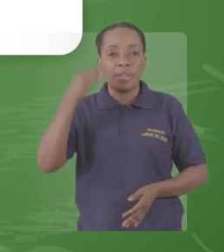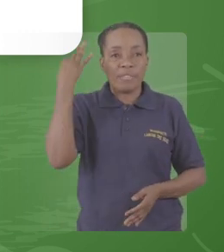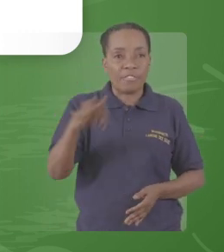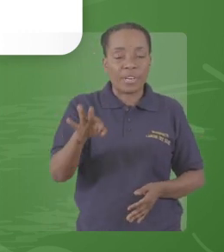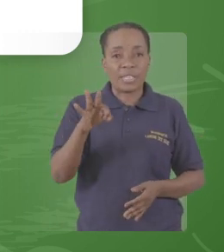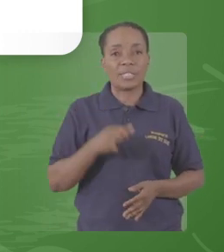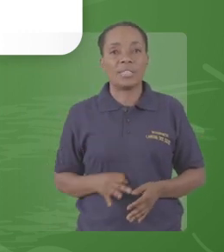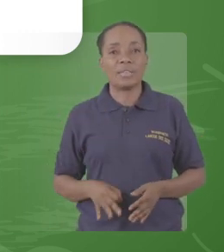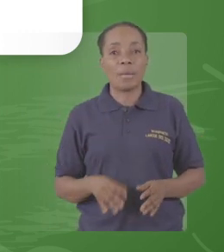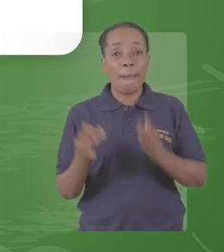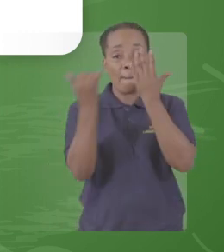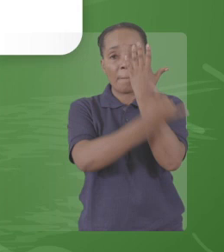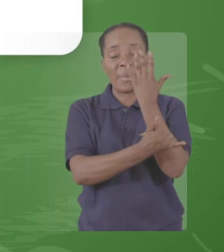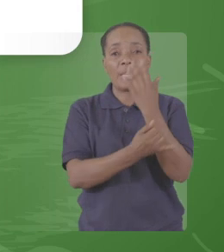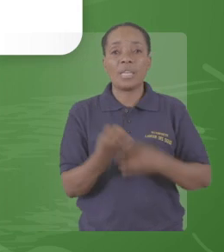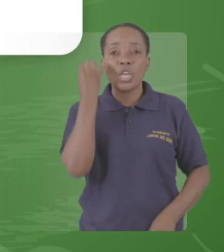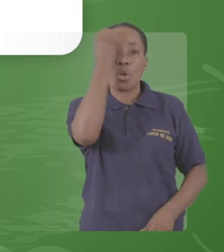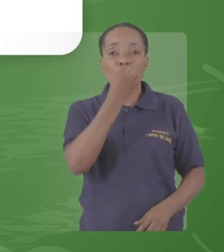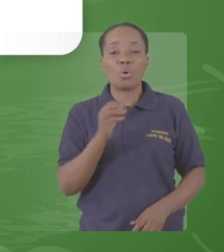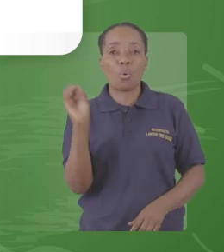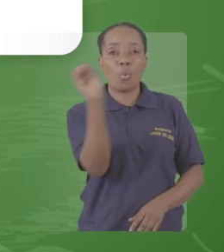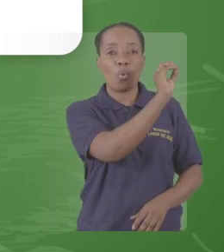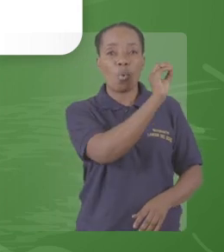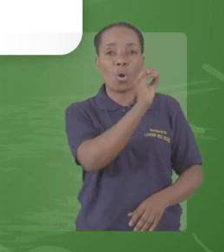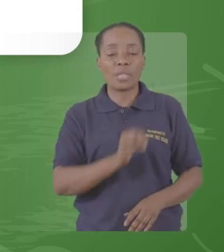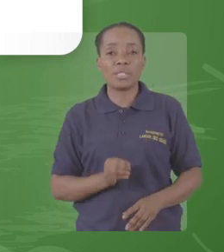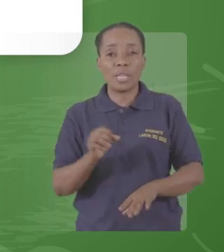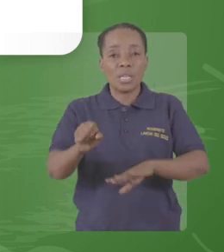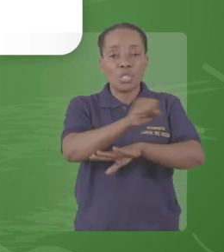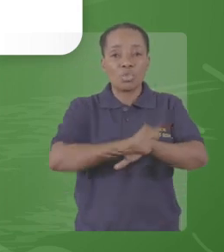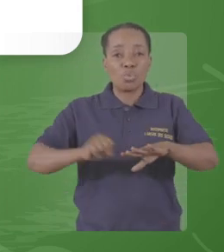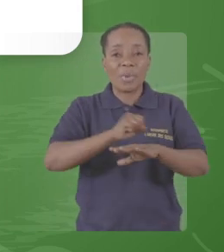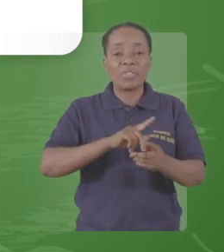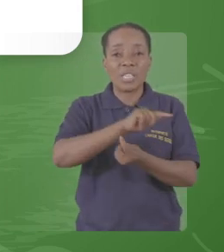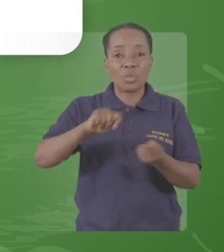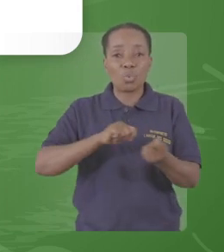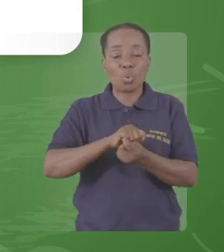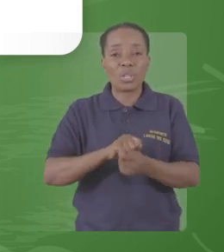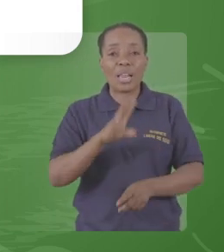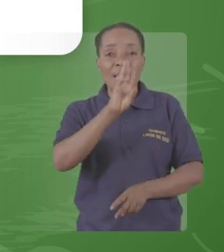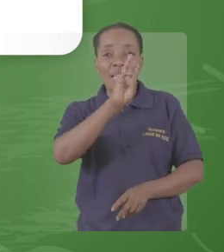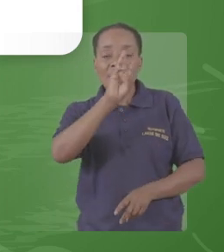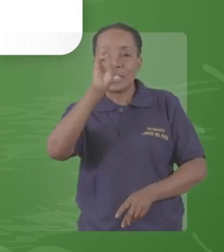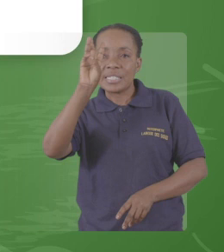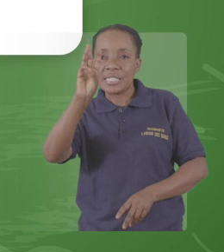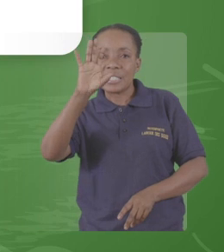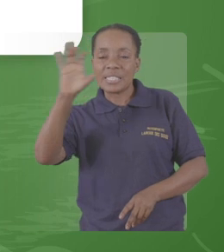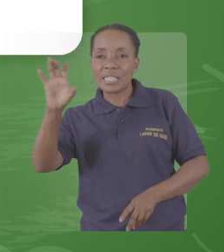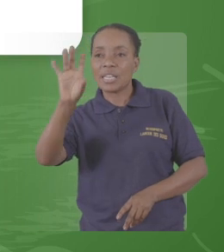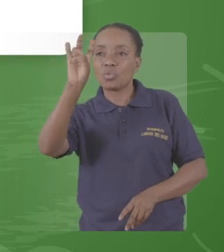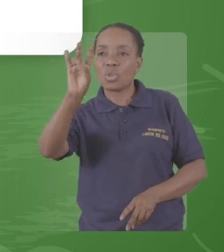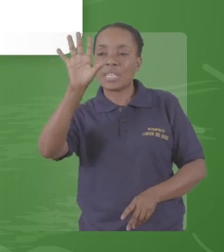pays de l'Europe occidentale, étendu sur une superficie totale de 675